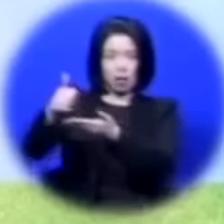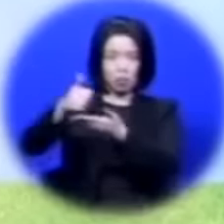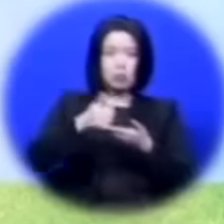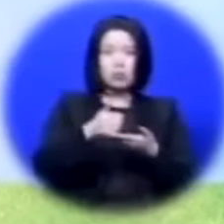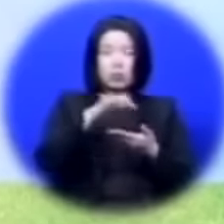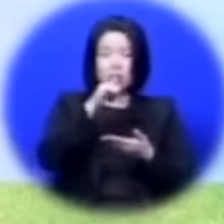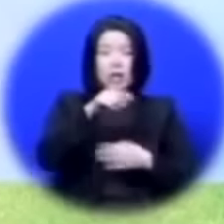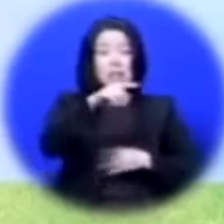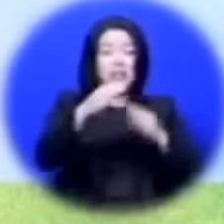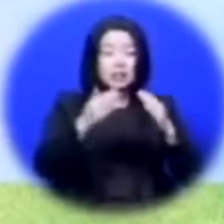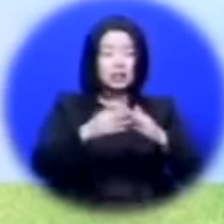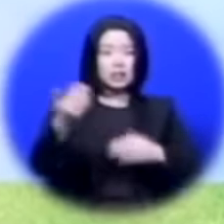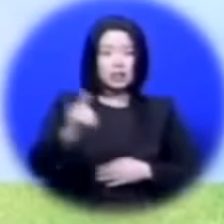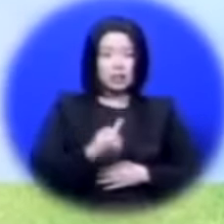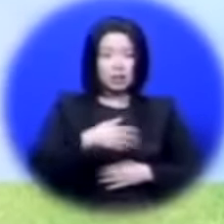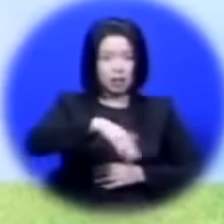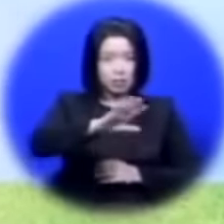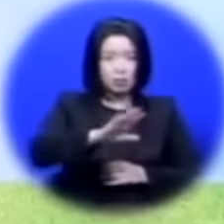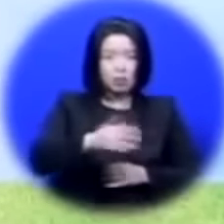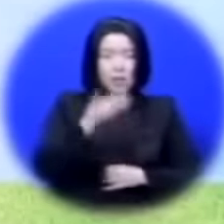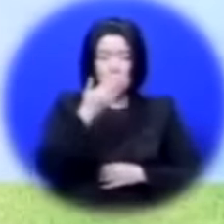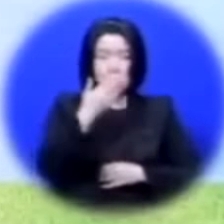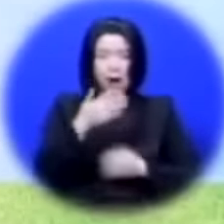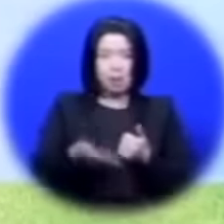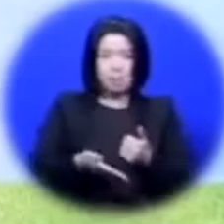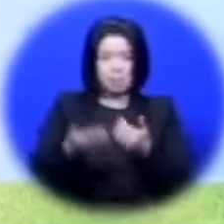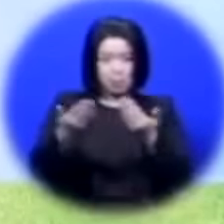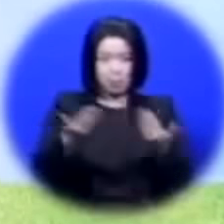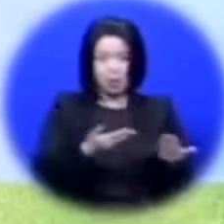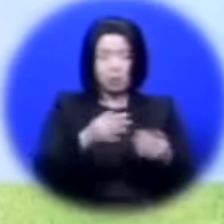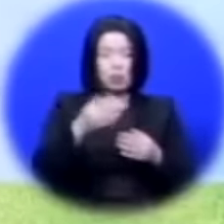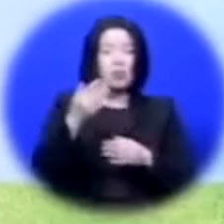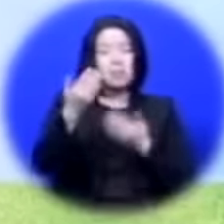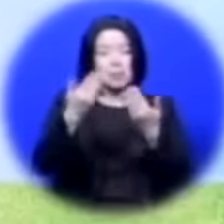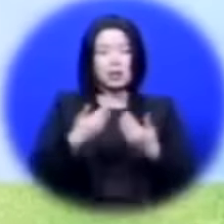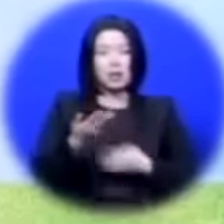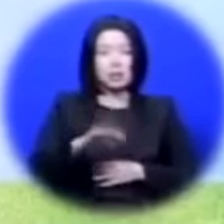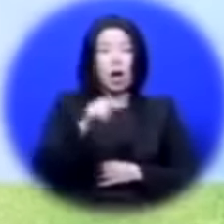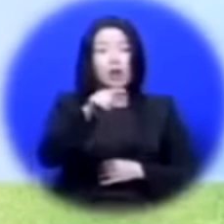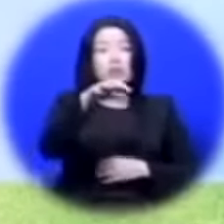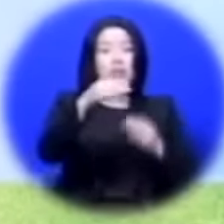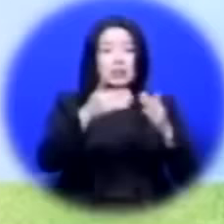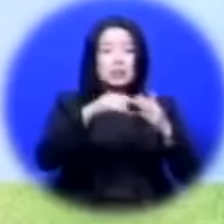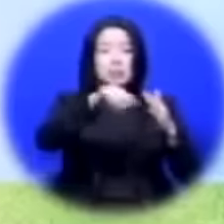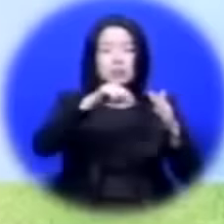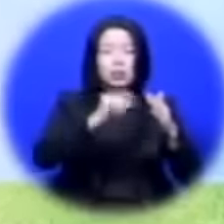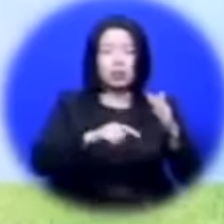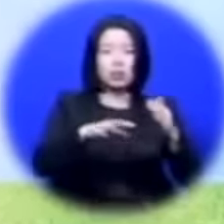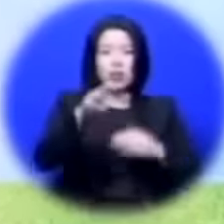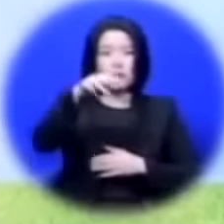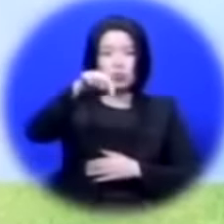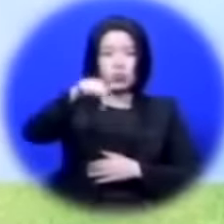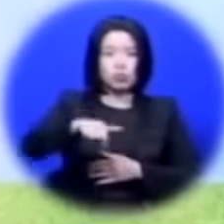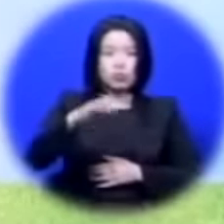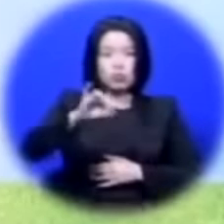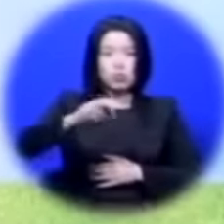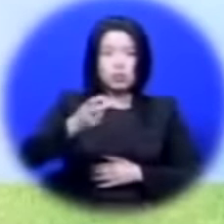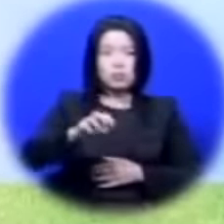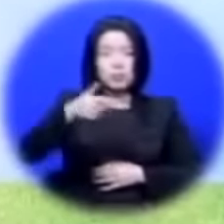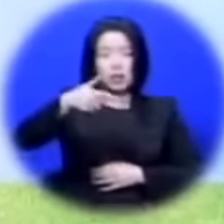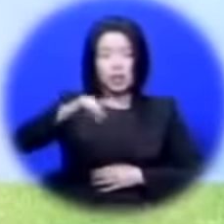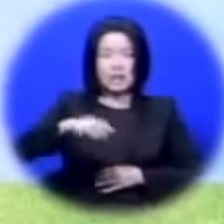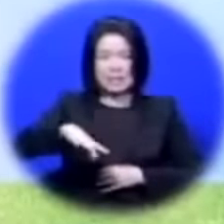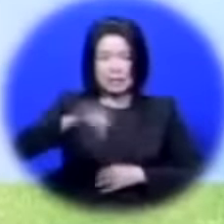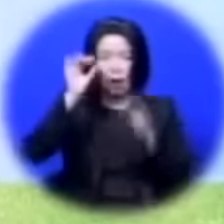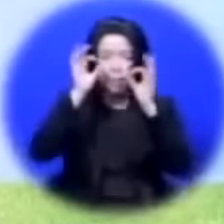가서 식사 대접을 받았는데 거기서 축음기를 처음 봤어요 그리고 그